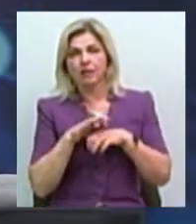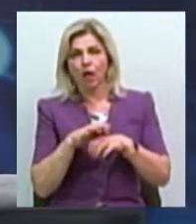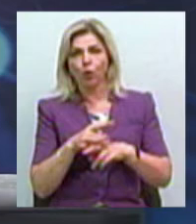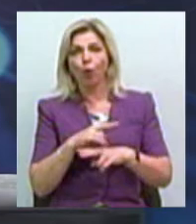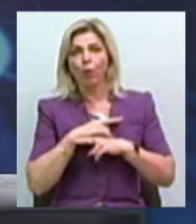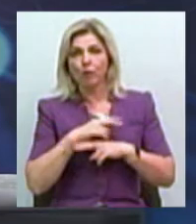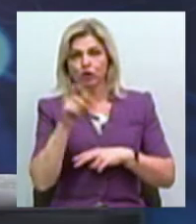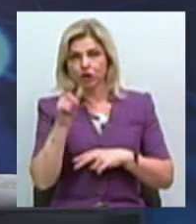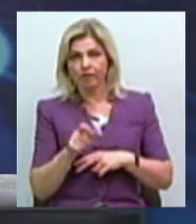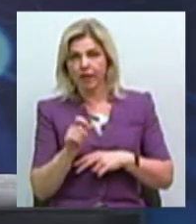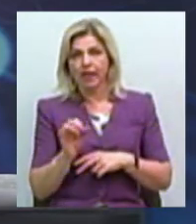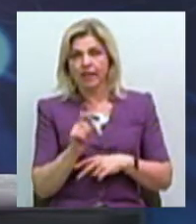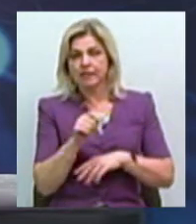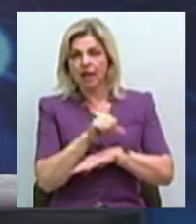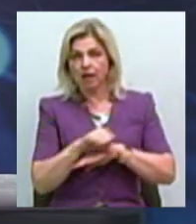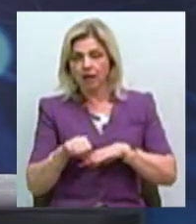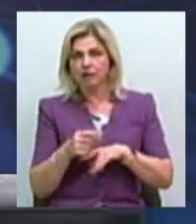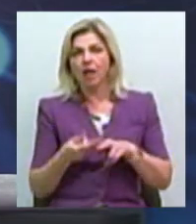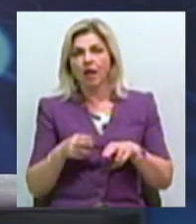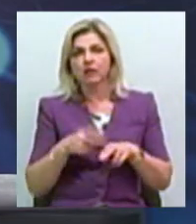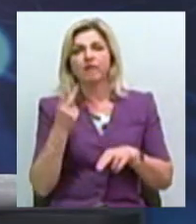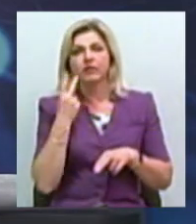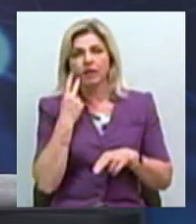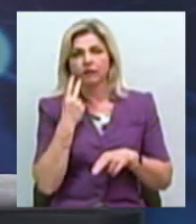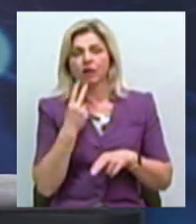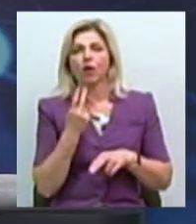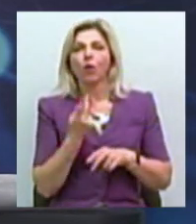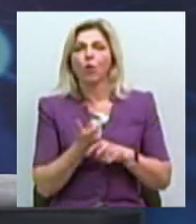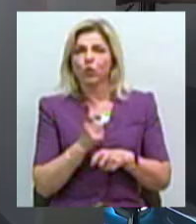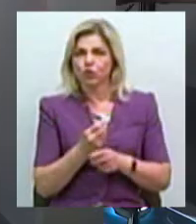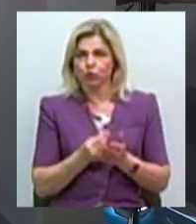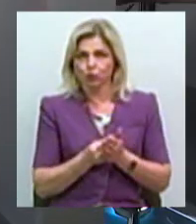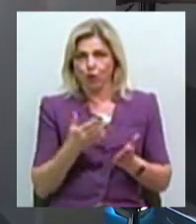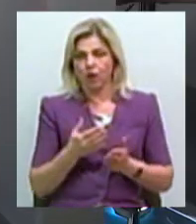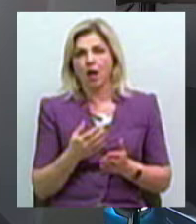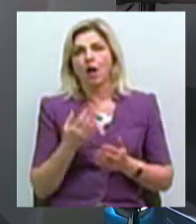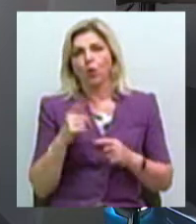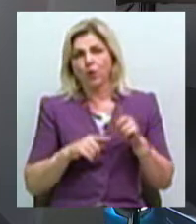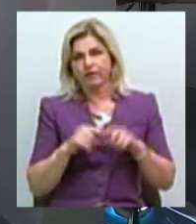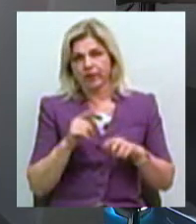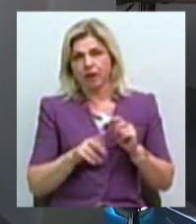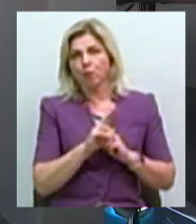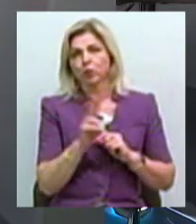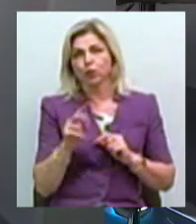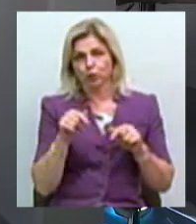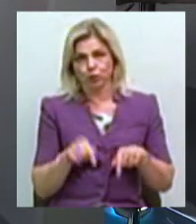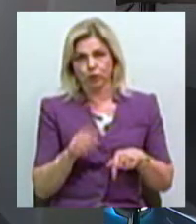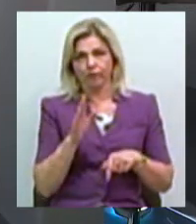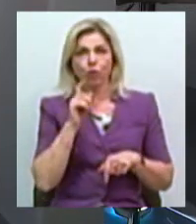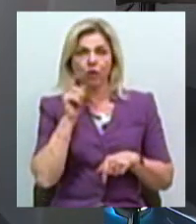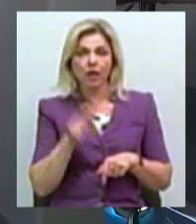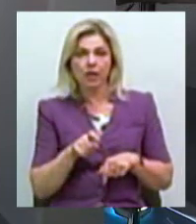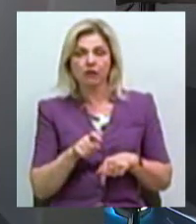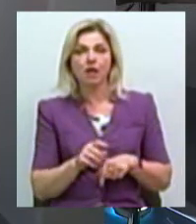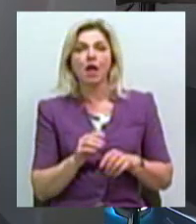человека из-за границы всегда это непосильно родственникам, которые остались здесь в Украине. То есть